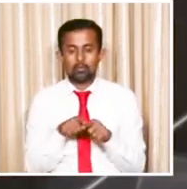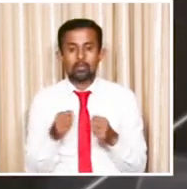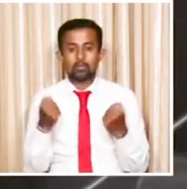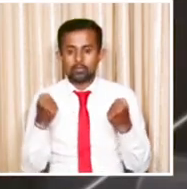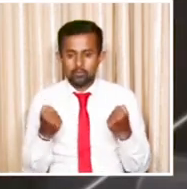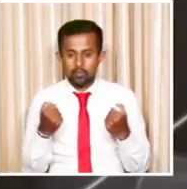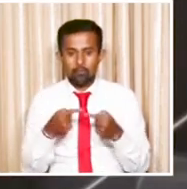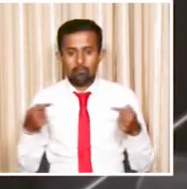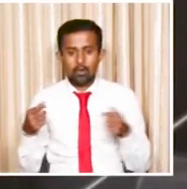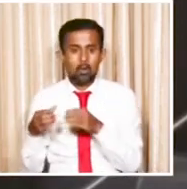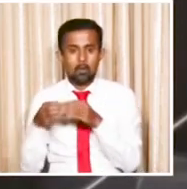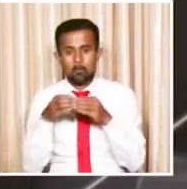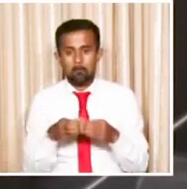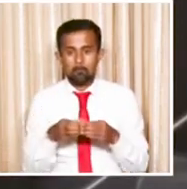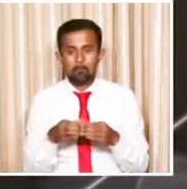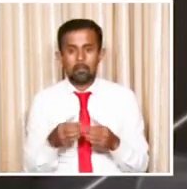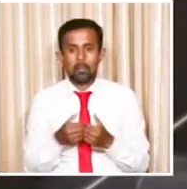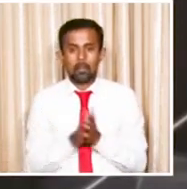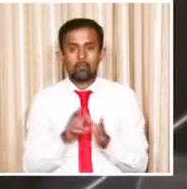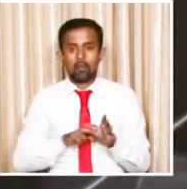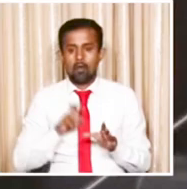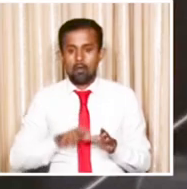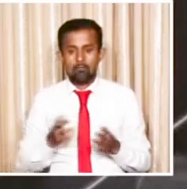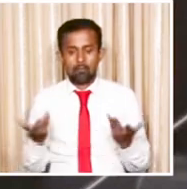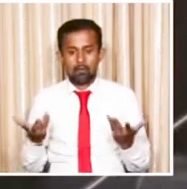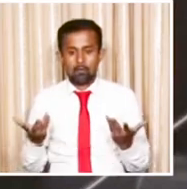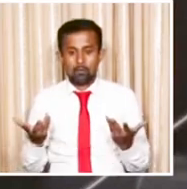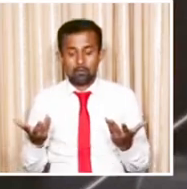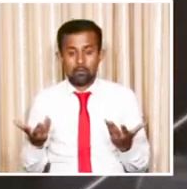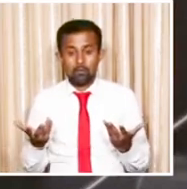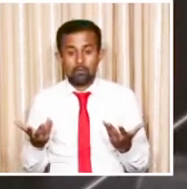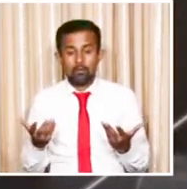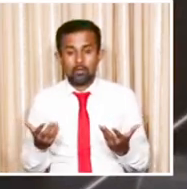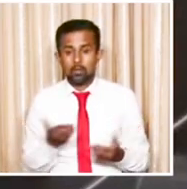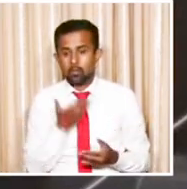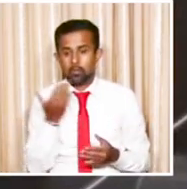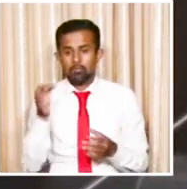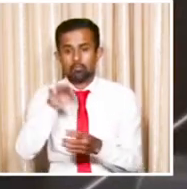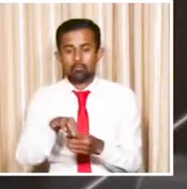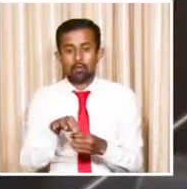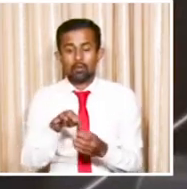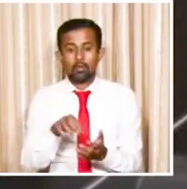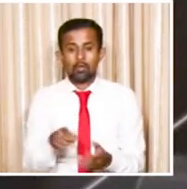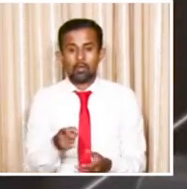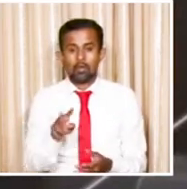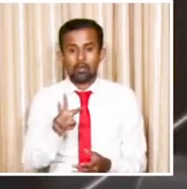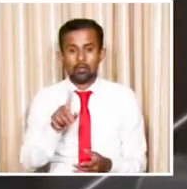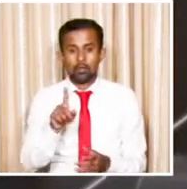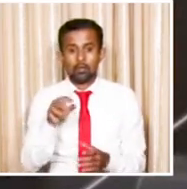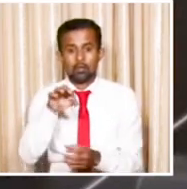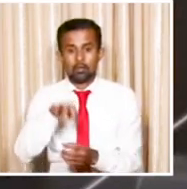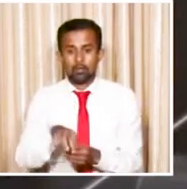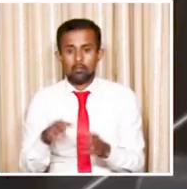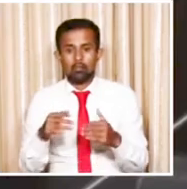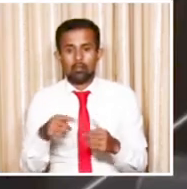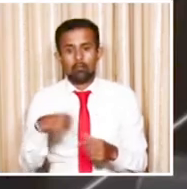සභාපතිවරයා ඔව් විපක්ෂයෙන් පත් වෙනෝනේ. හැබැයි ඉල්ලා ආසෙච්ච නැති අවස්ථාවක ඉල්ලා ආසෙච්ච වෙලාවක පුළුවන් පත් කරන්න සාවර නියෝග 132 එක යටතේ